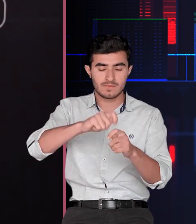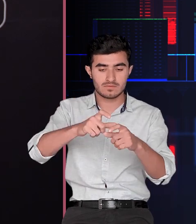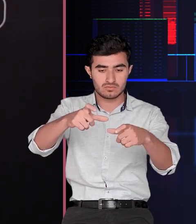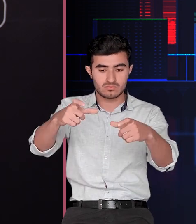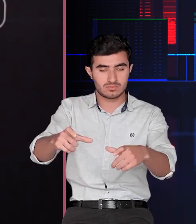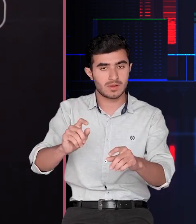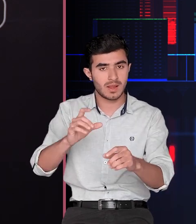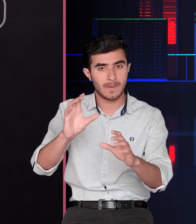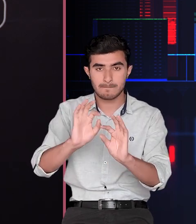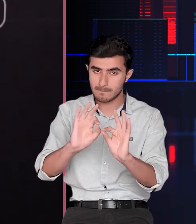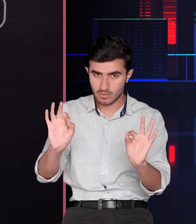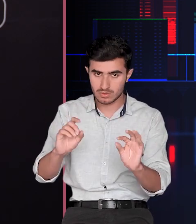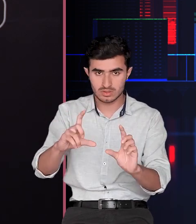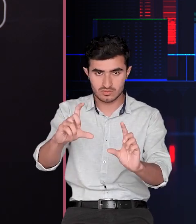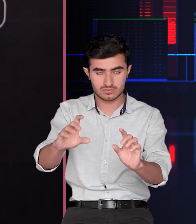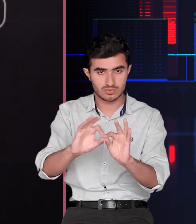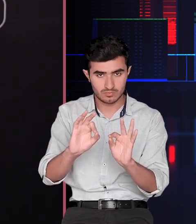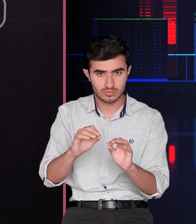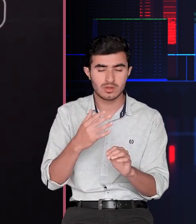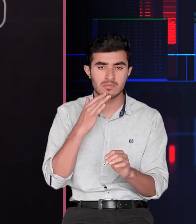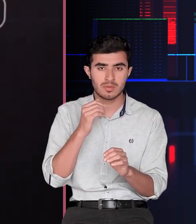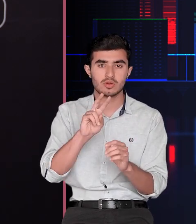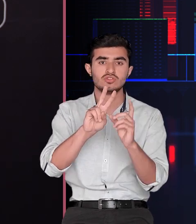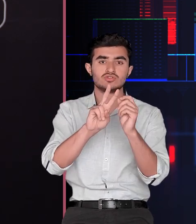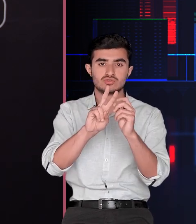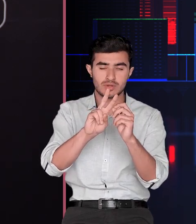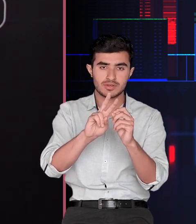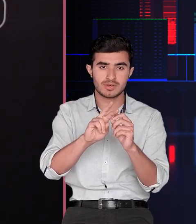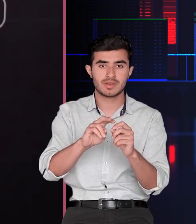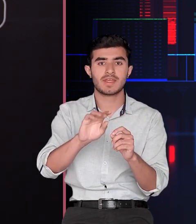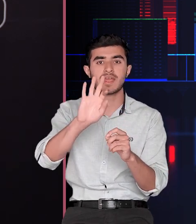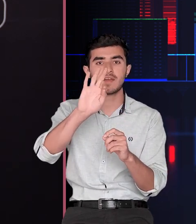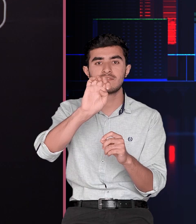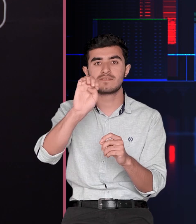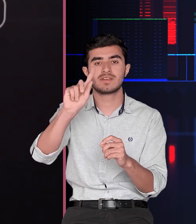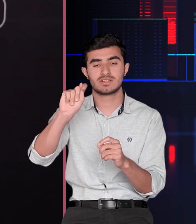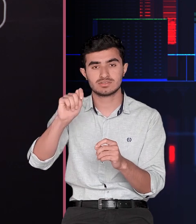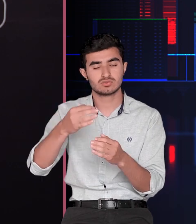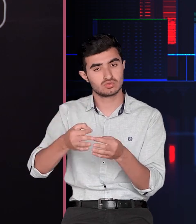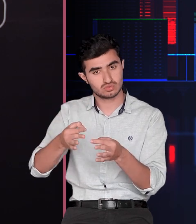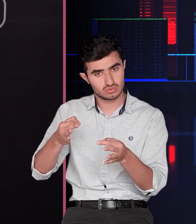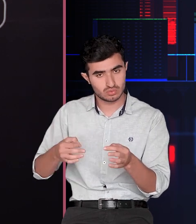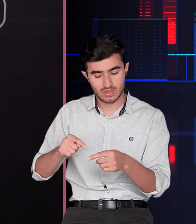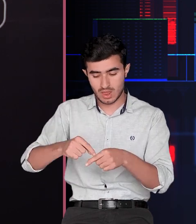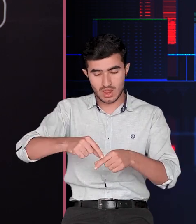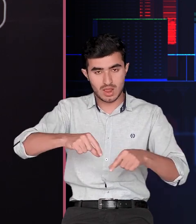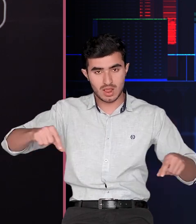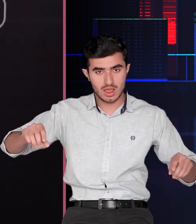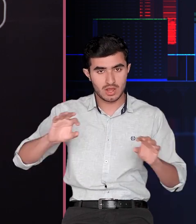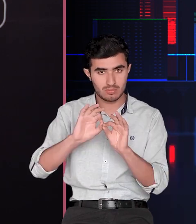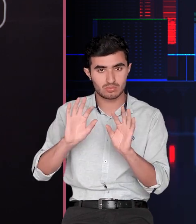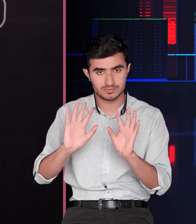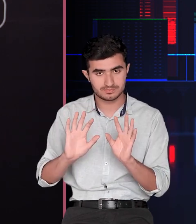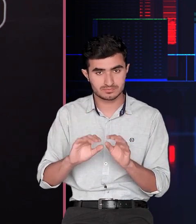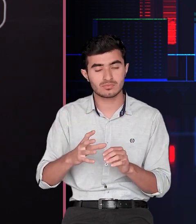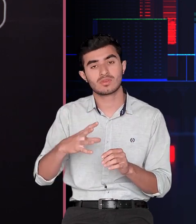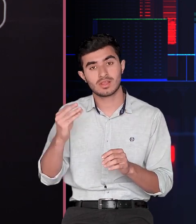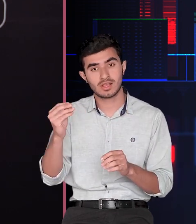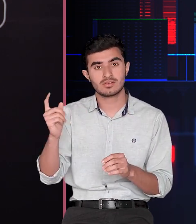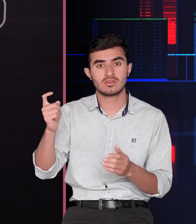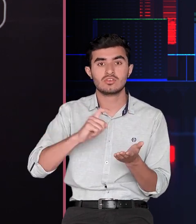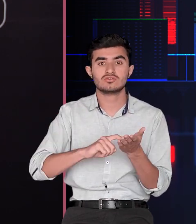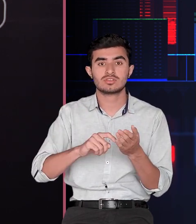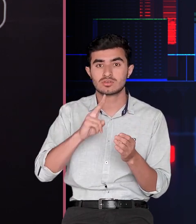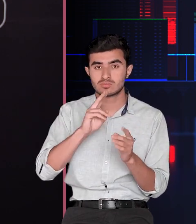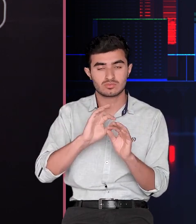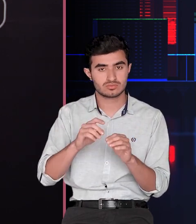है। राइडर्स को बाकायदा अनाउंस किया जाता है, और वो वहाँ से जब टेक ऑफ करता है, और वो टेक ऑफ करते ही तकरीबन